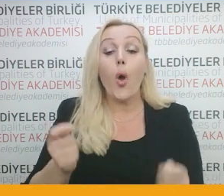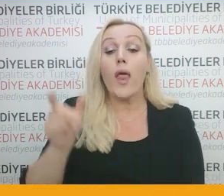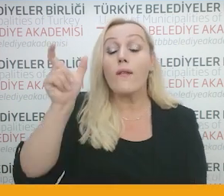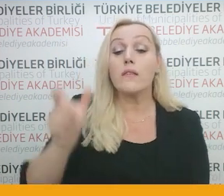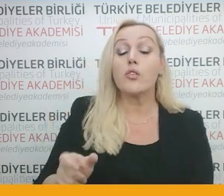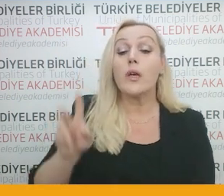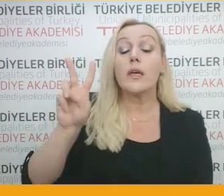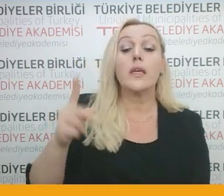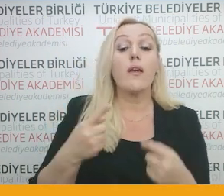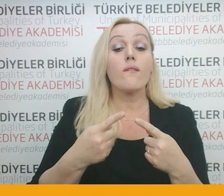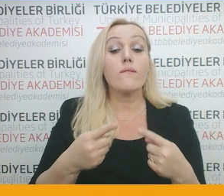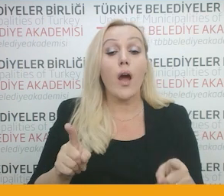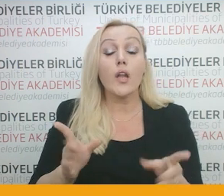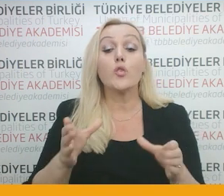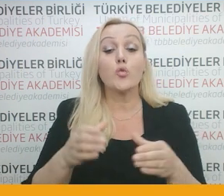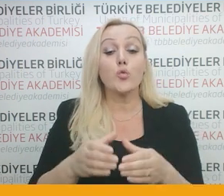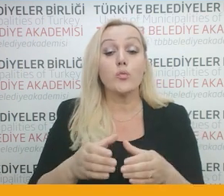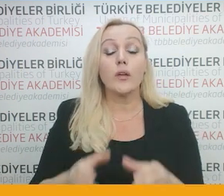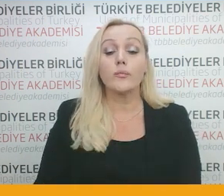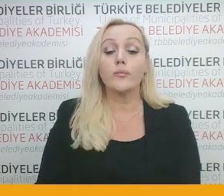iki farklı durumda arkadaşlar.